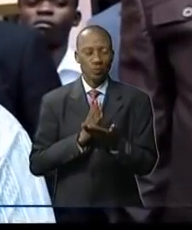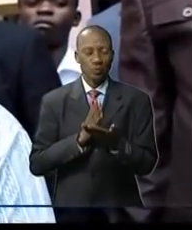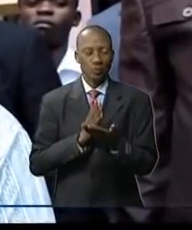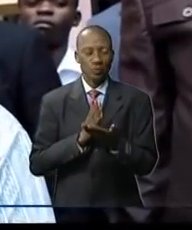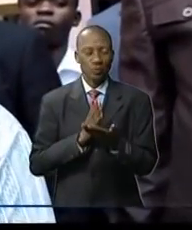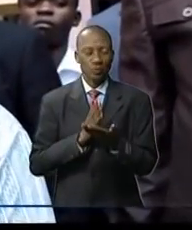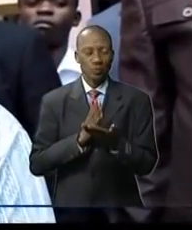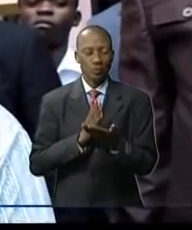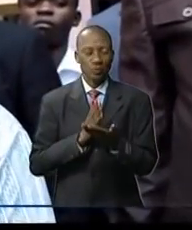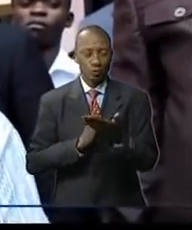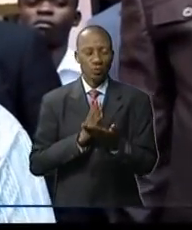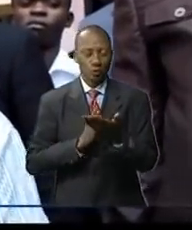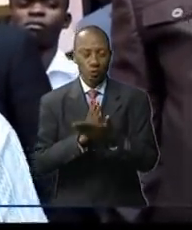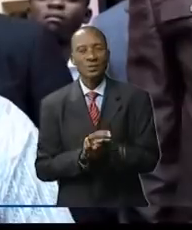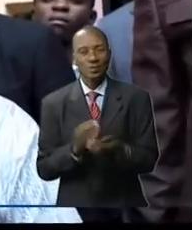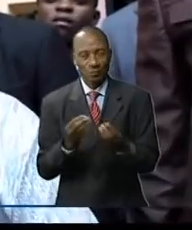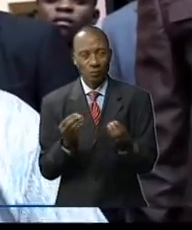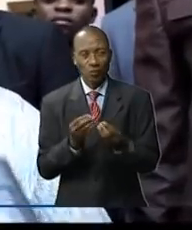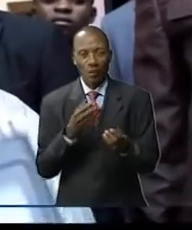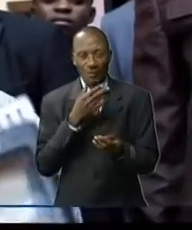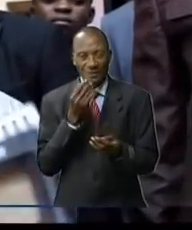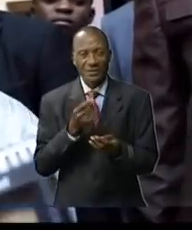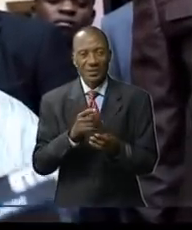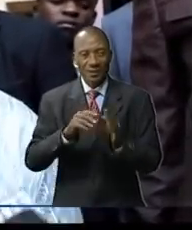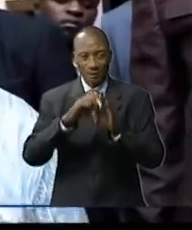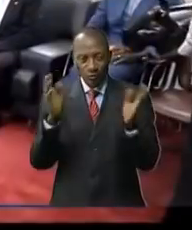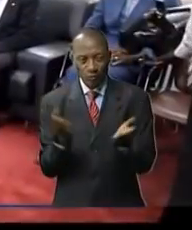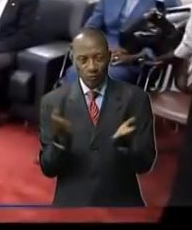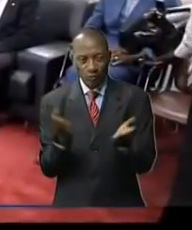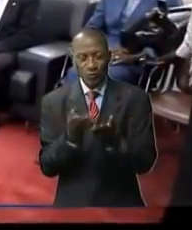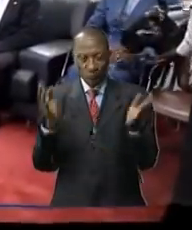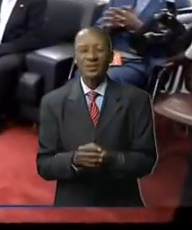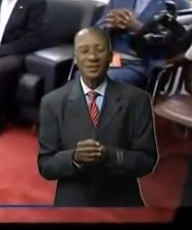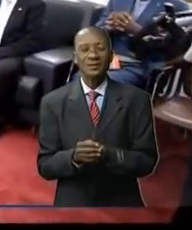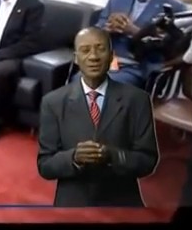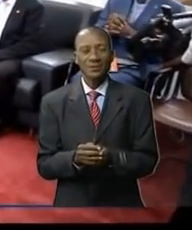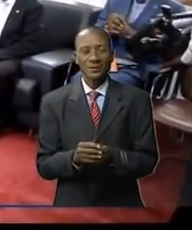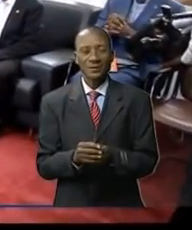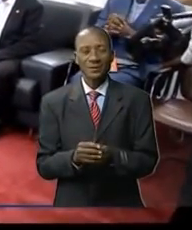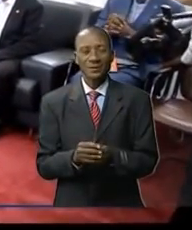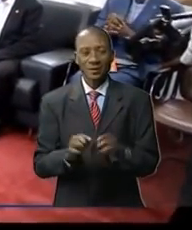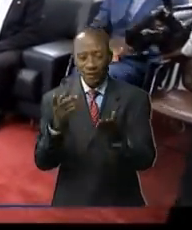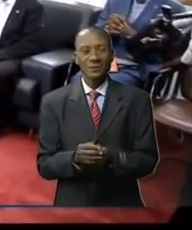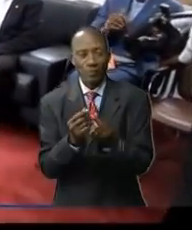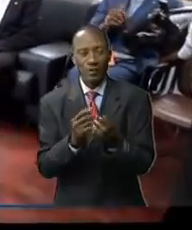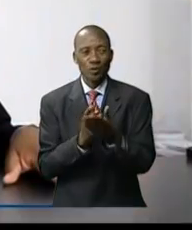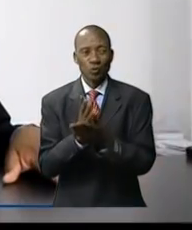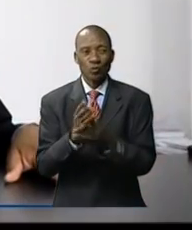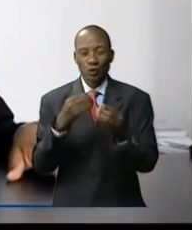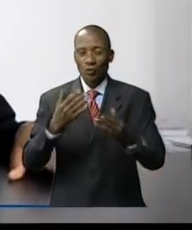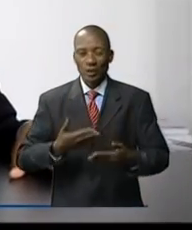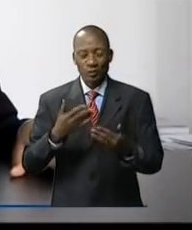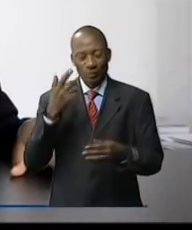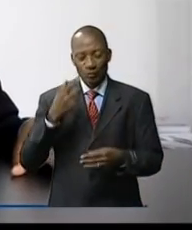donc, effectivement, un peu proche de la faculté de droit. De son côté, la faculté de droit,